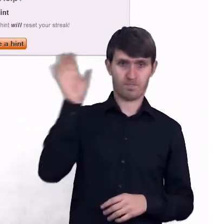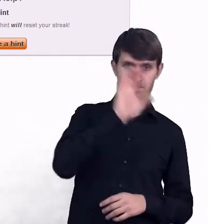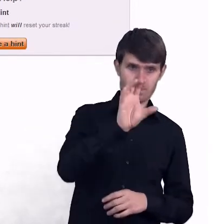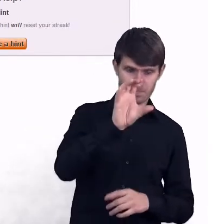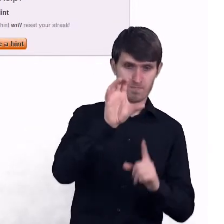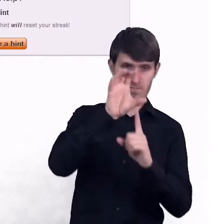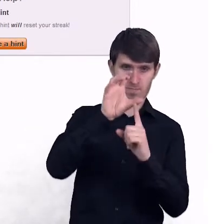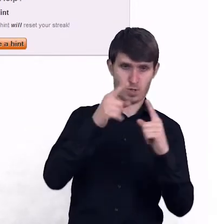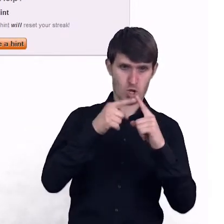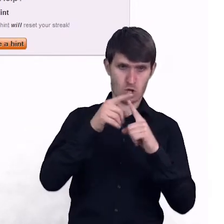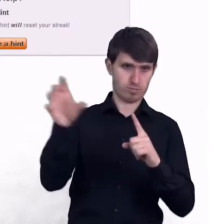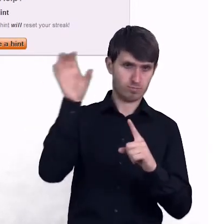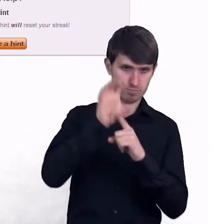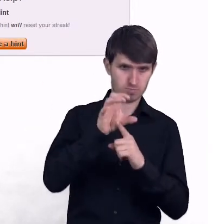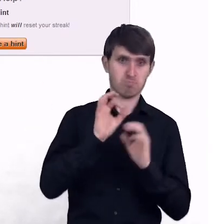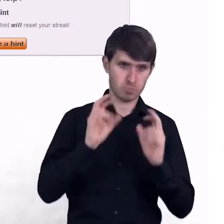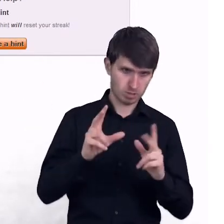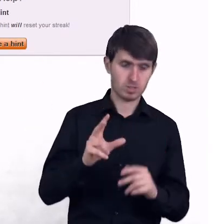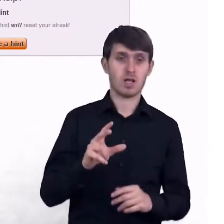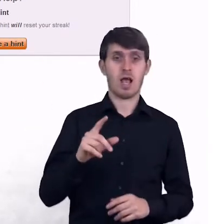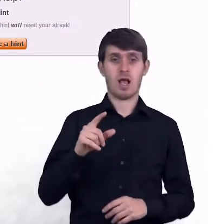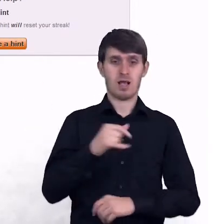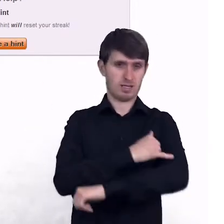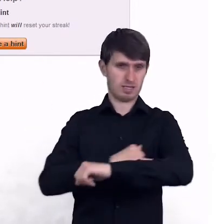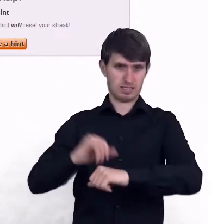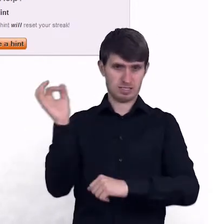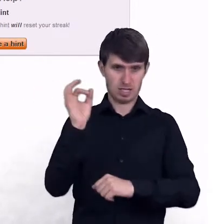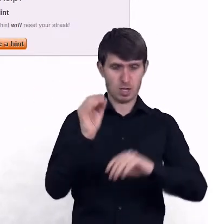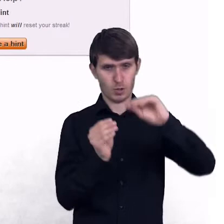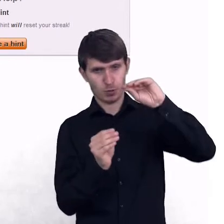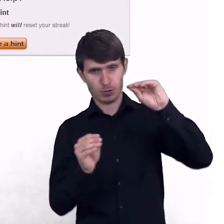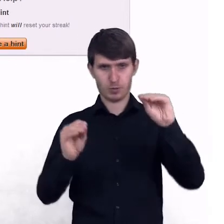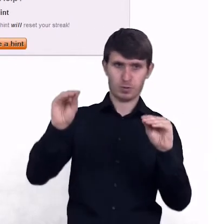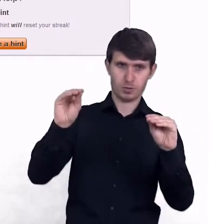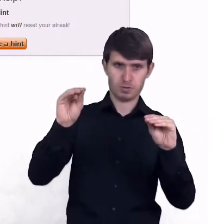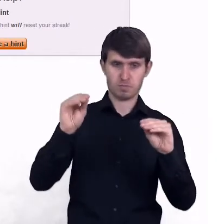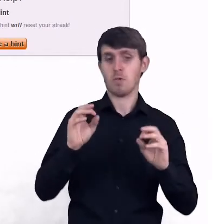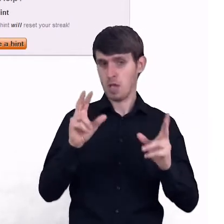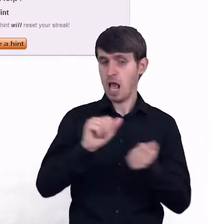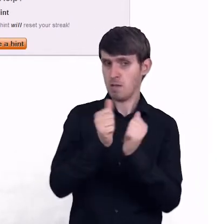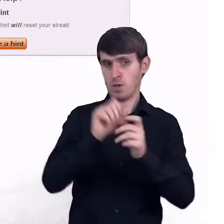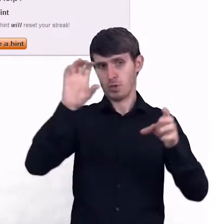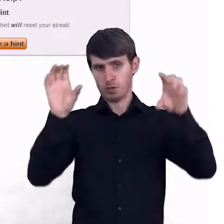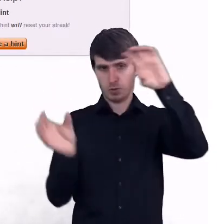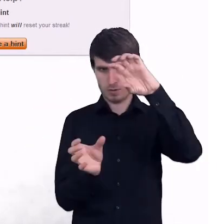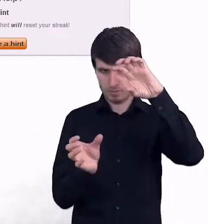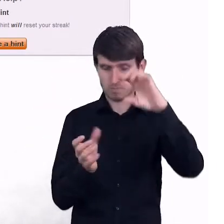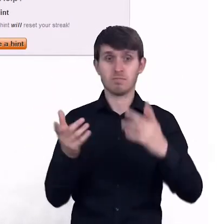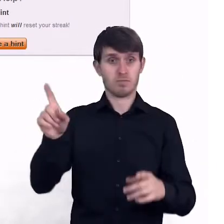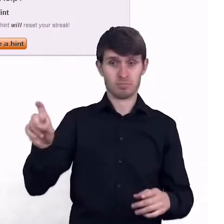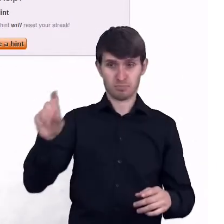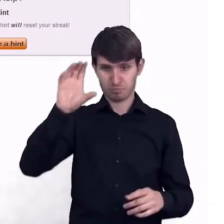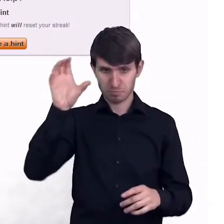Załóżmy że środek przyrządu umieścili ście tutaj a następnie linię zero wymyśliliście na tym ramieniu